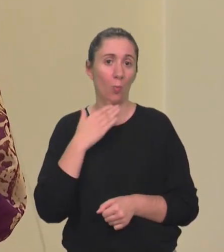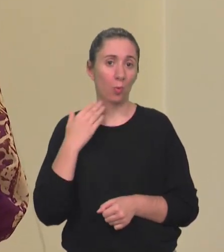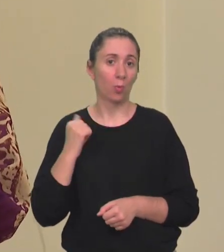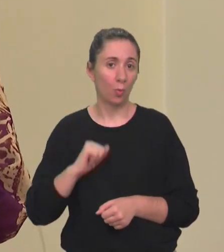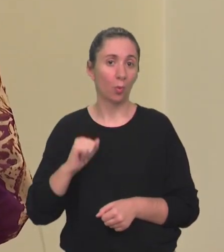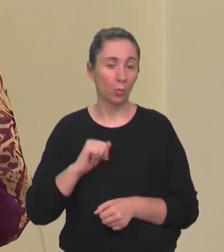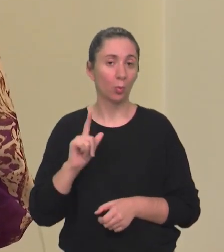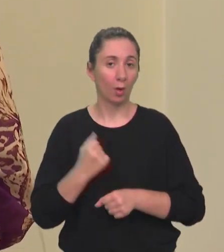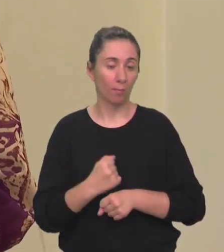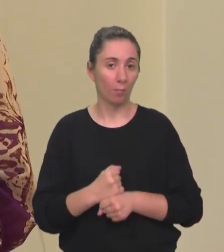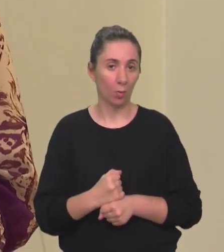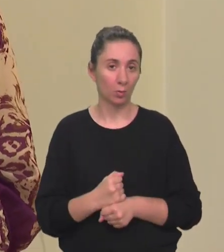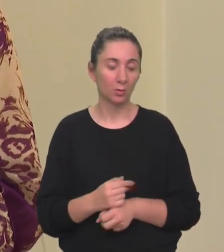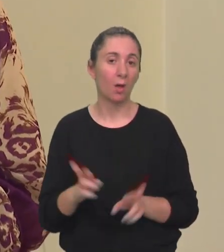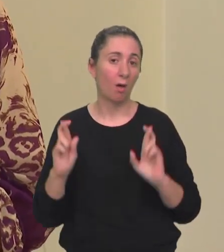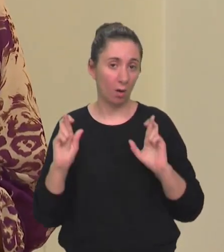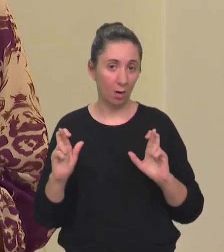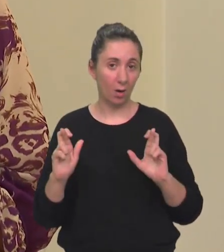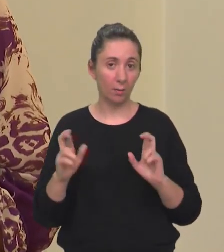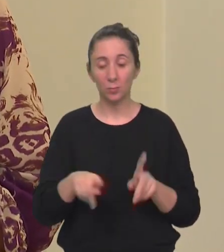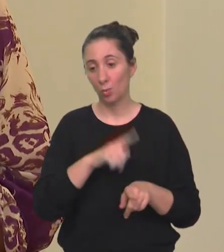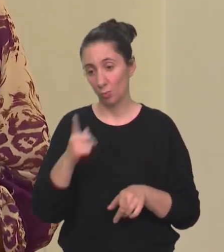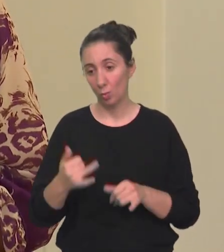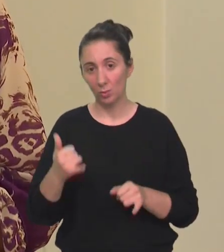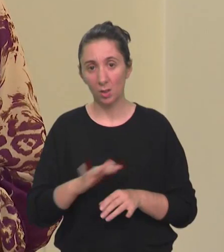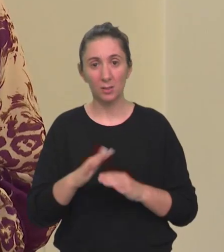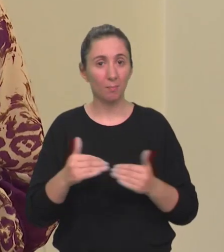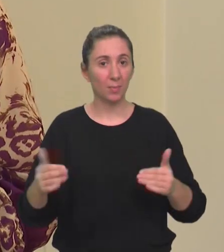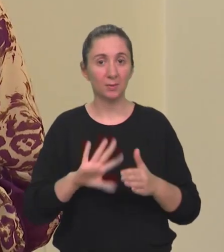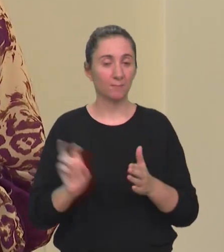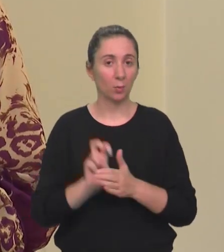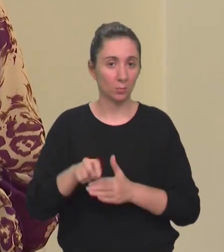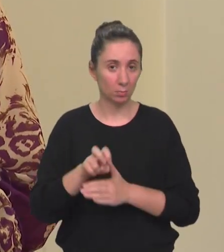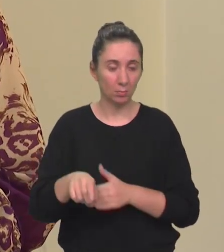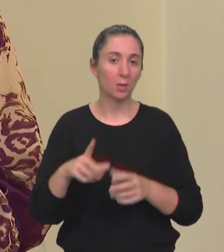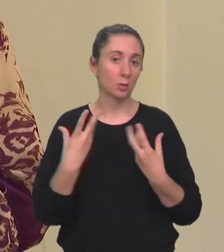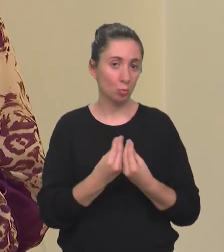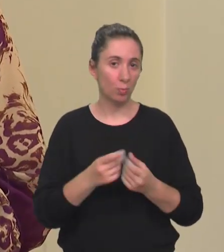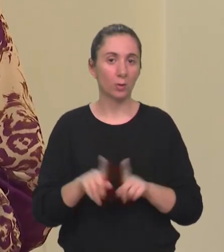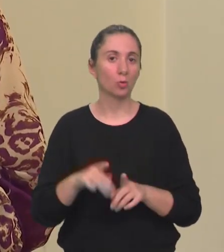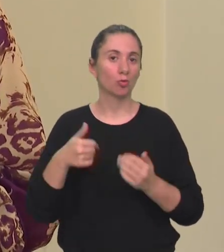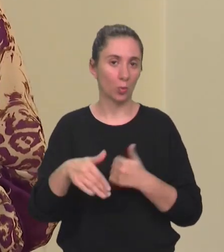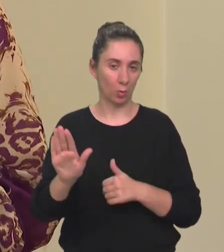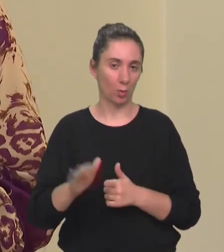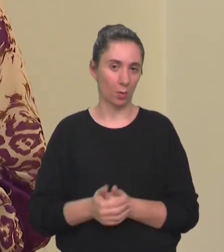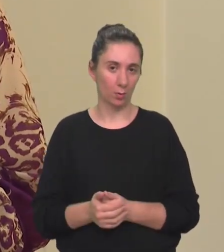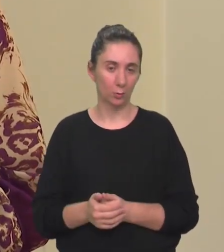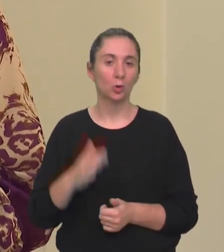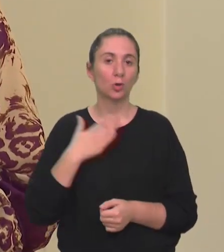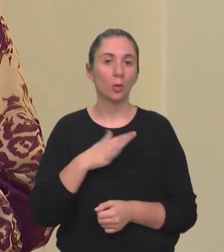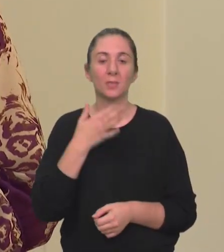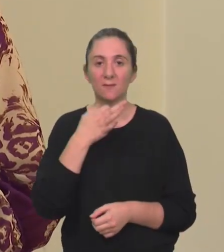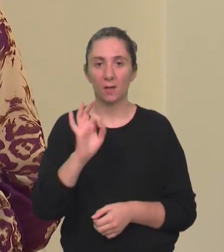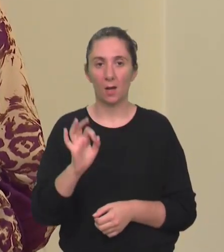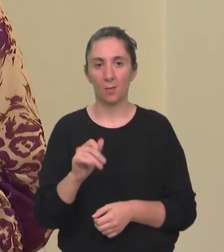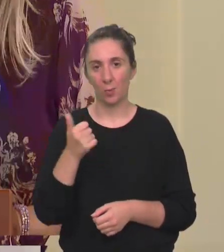puno truda i posla, ali nadam se kako smo i do sada sve prepreke prelazili zajedno da će biti tako i dalje. Evo, i želim vam